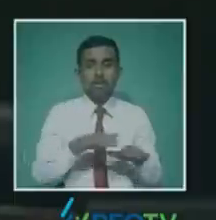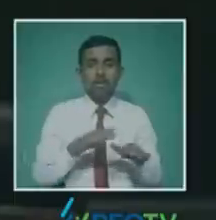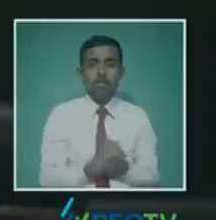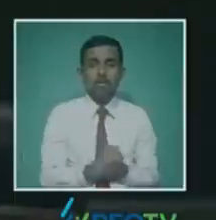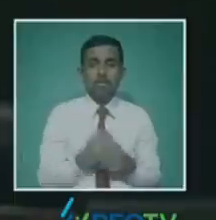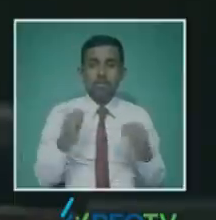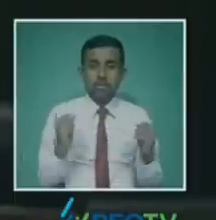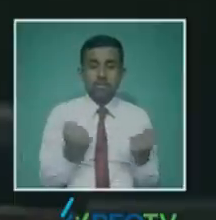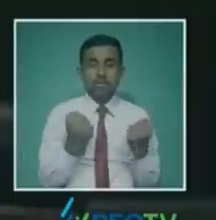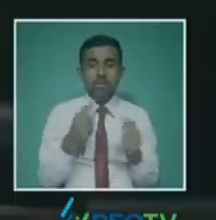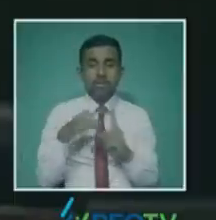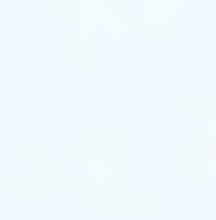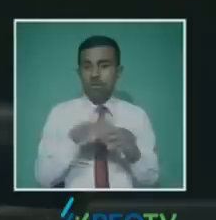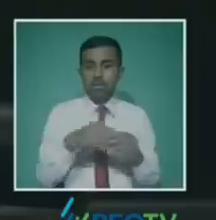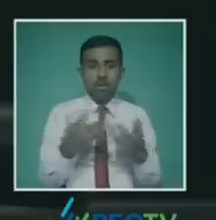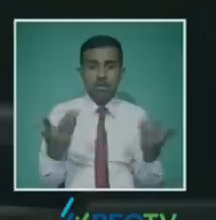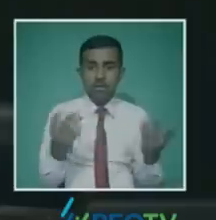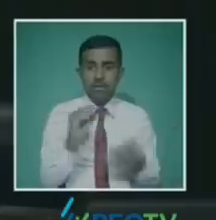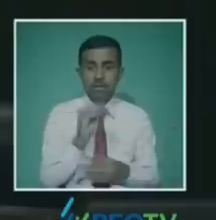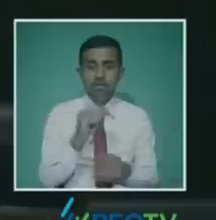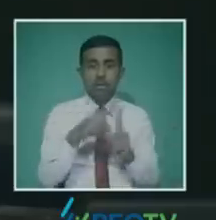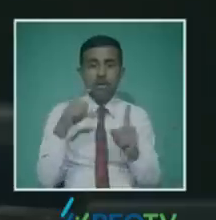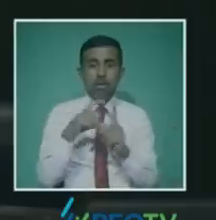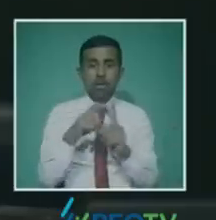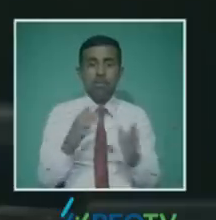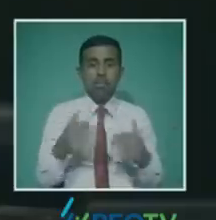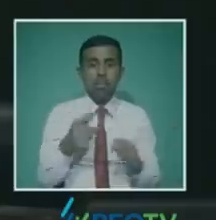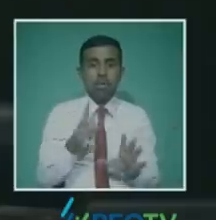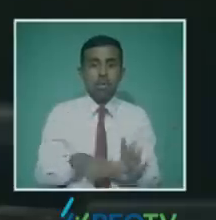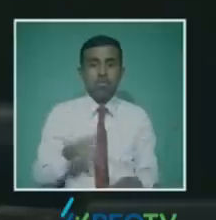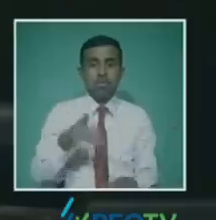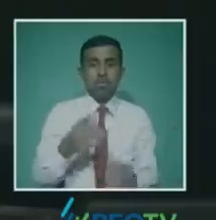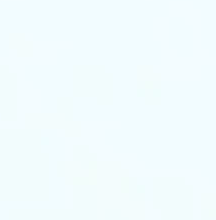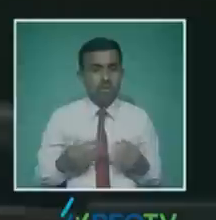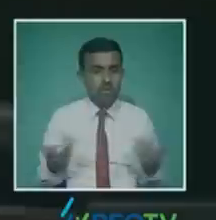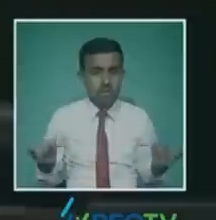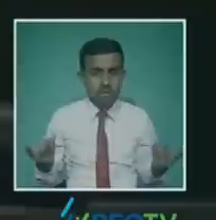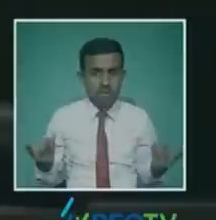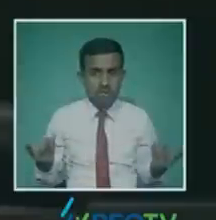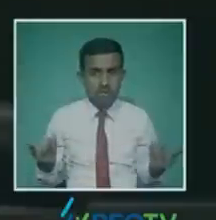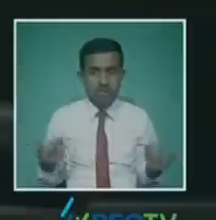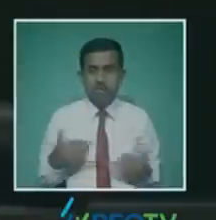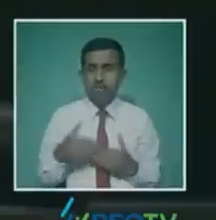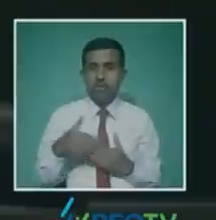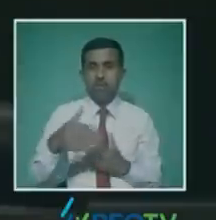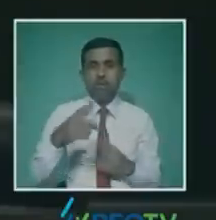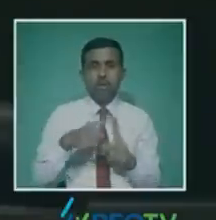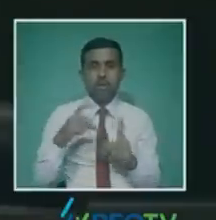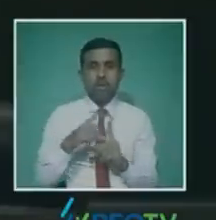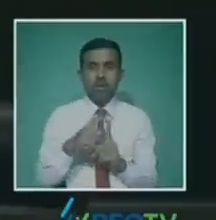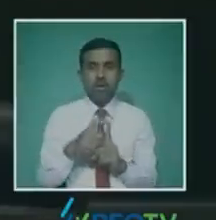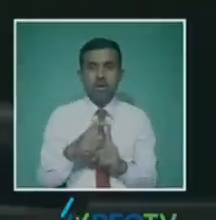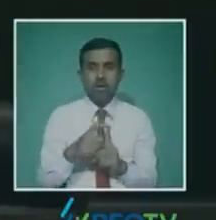අයගේ ශක්තිය අධ්‍යාපනයට ගත්තේ නැත්නම් අධ්‍යාපනයේ තව අවුරුදු 100කටවත් ගොඩනගන්න බෑ. කවදාවත් ඔය අධ්‍යාපනයේ